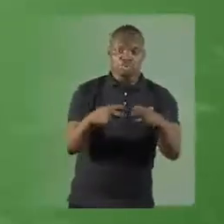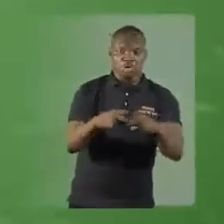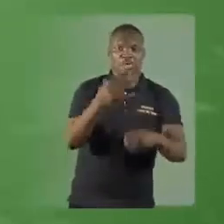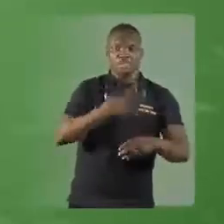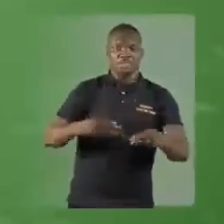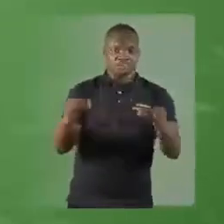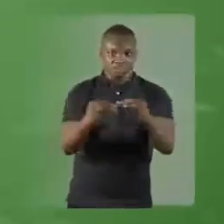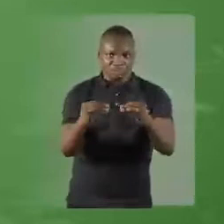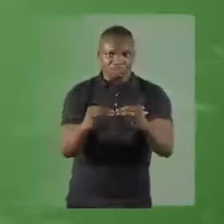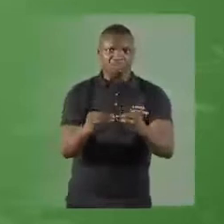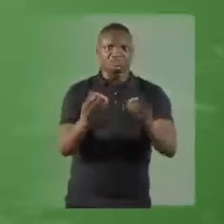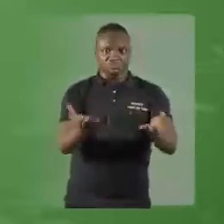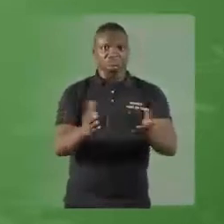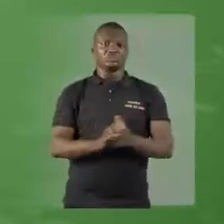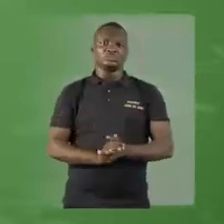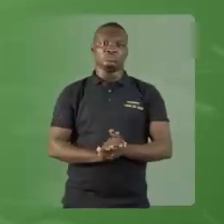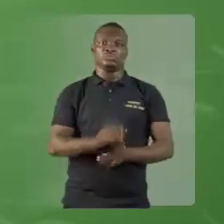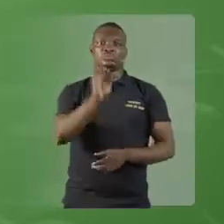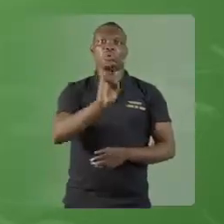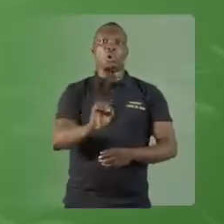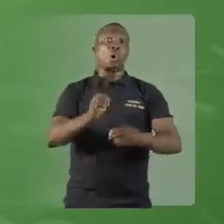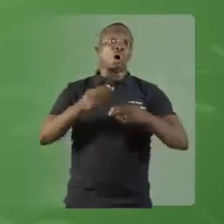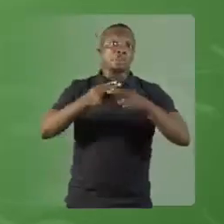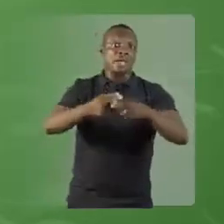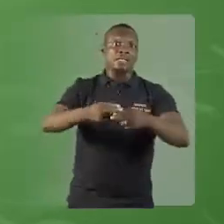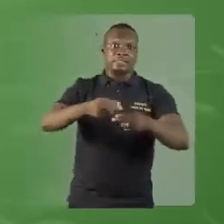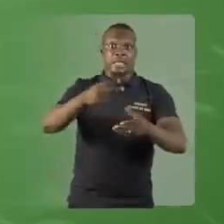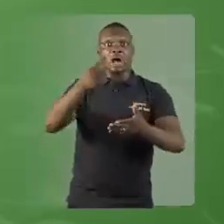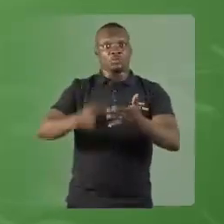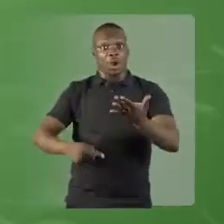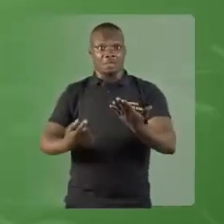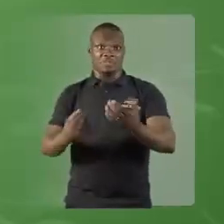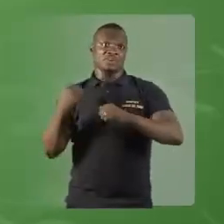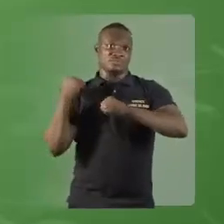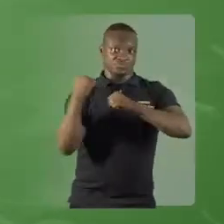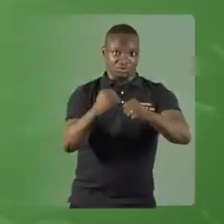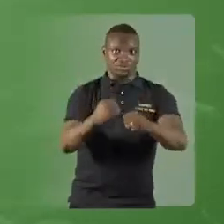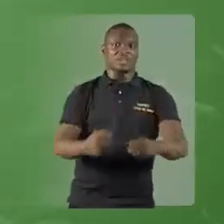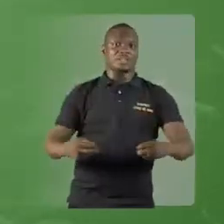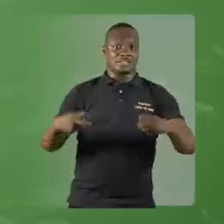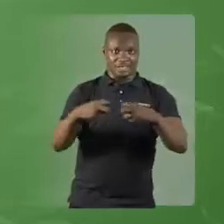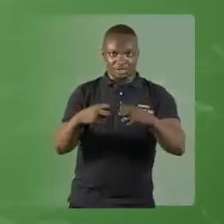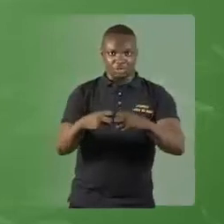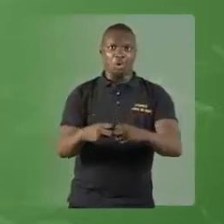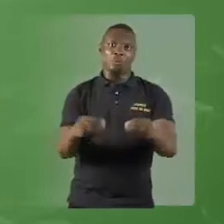magnétique. On dit alors que la force de Laplace est une force électromagnétique.